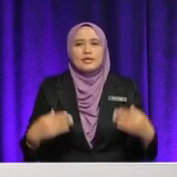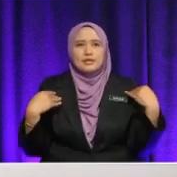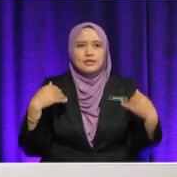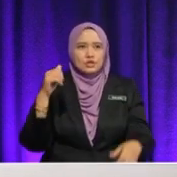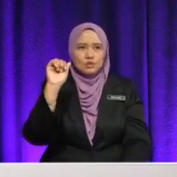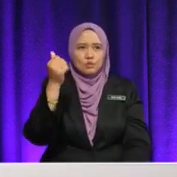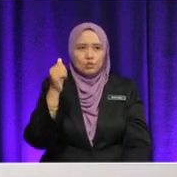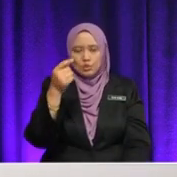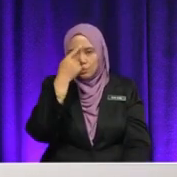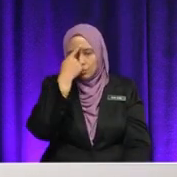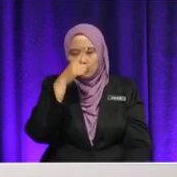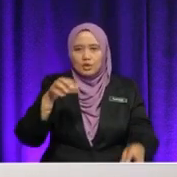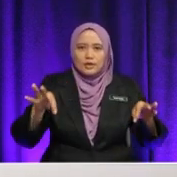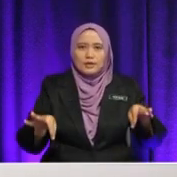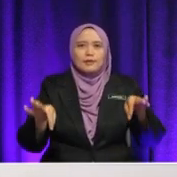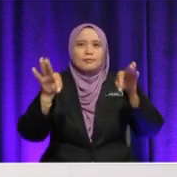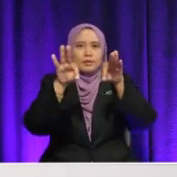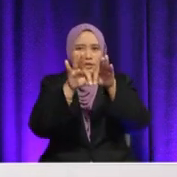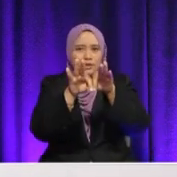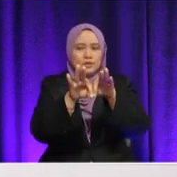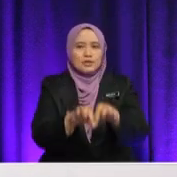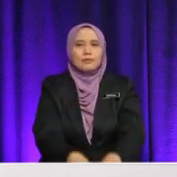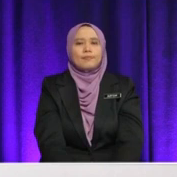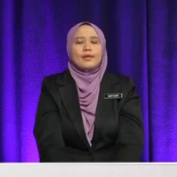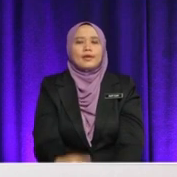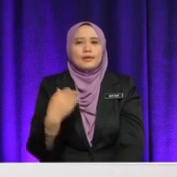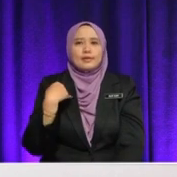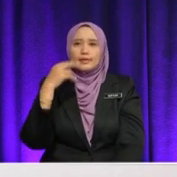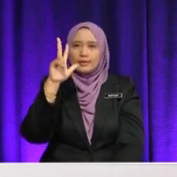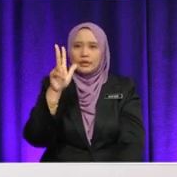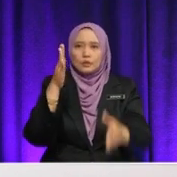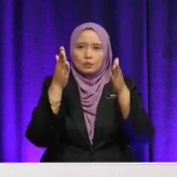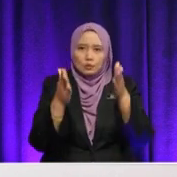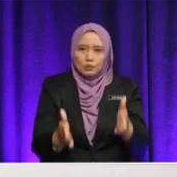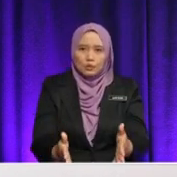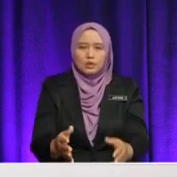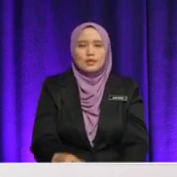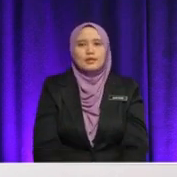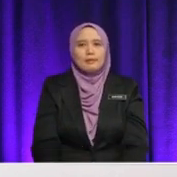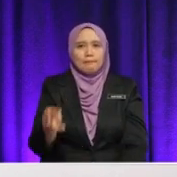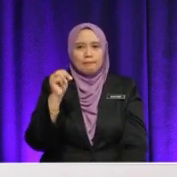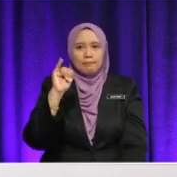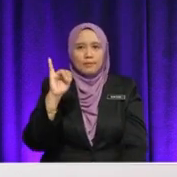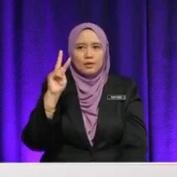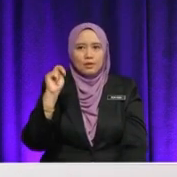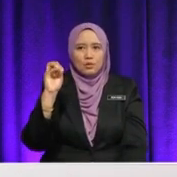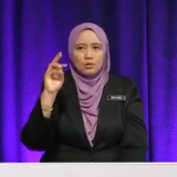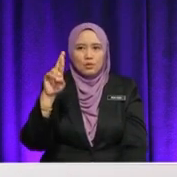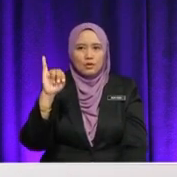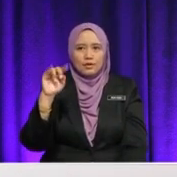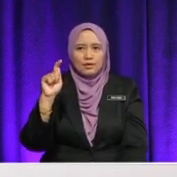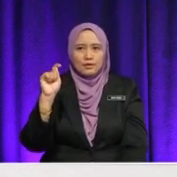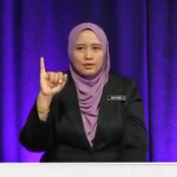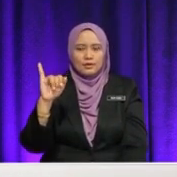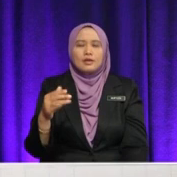masing-masing Luke hingga orang dilantik mewakili golongan meneliti Aduh orang Ali Rasmi seperti yang sebelum